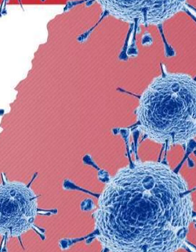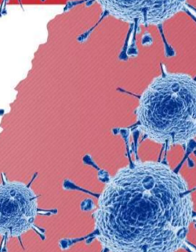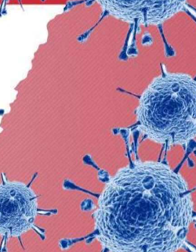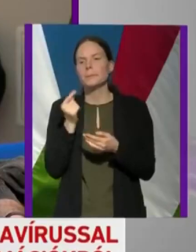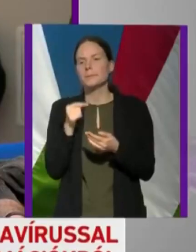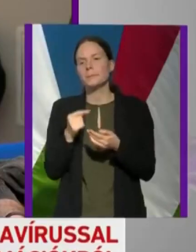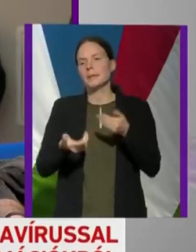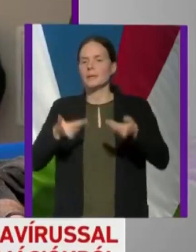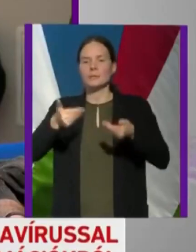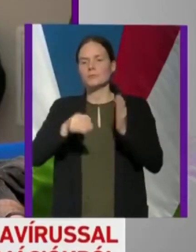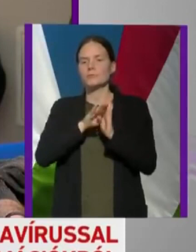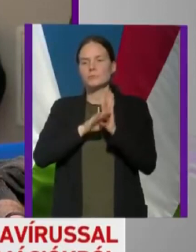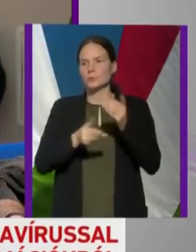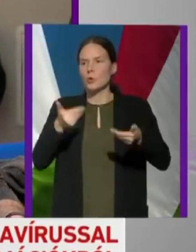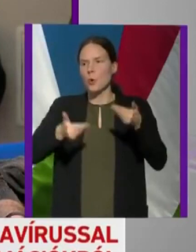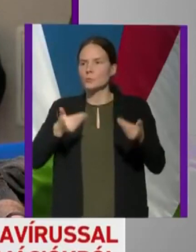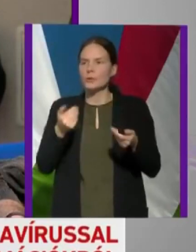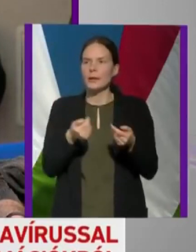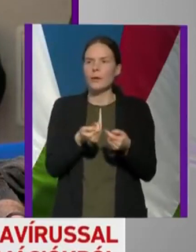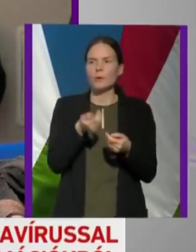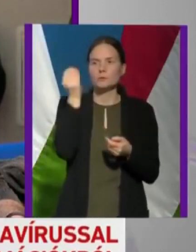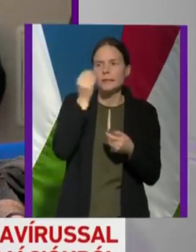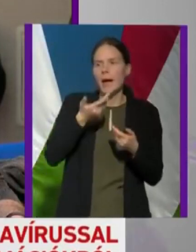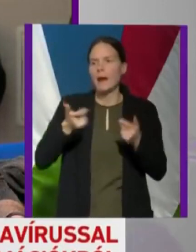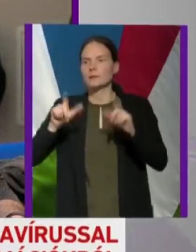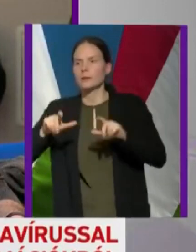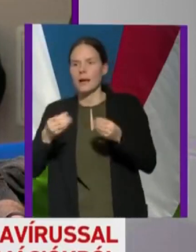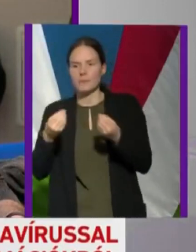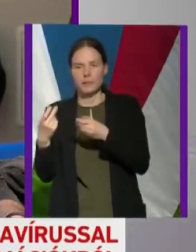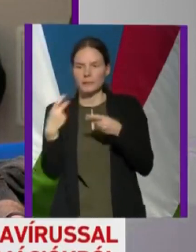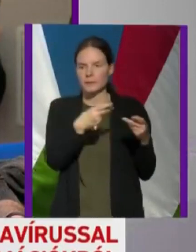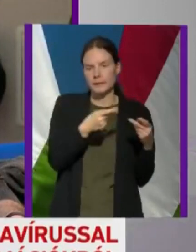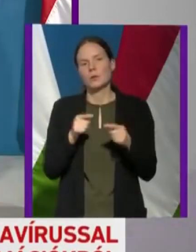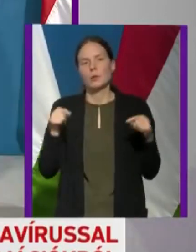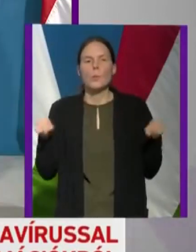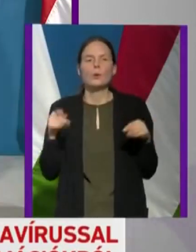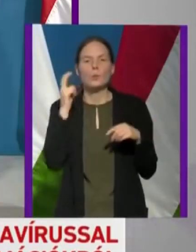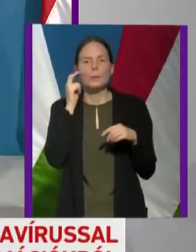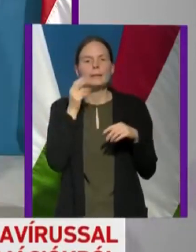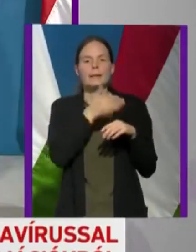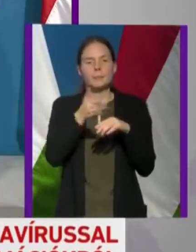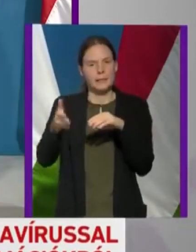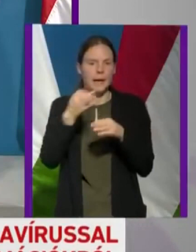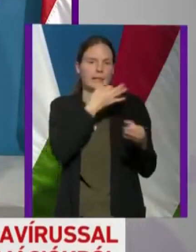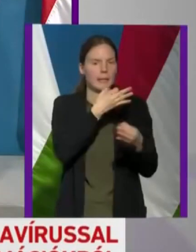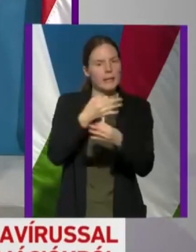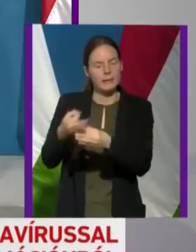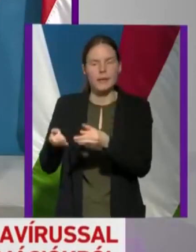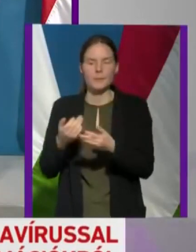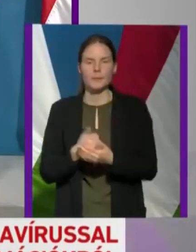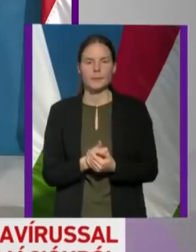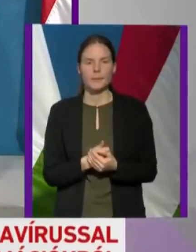intézményében látogatási tilalmat rendelt el az új koronavírus miatt. A tilalom 8-ától visszavonásig érvényes.